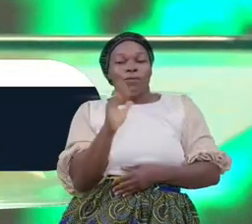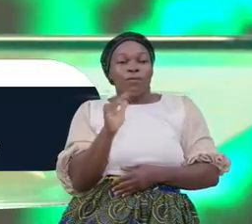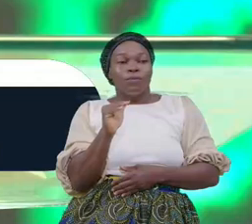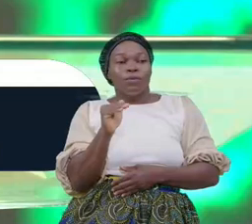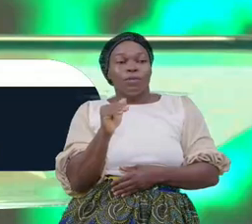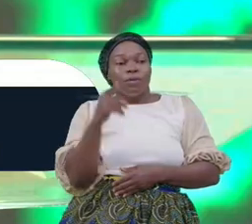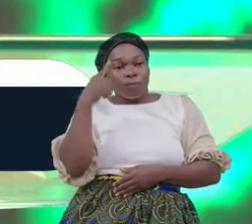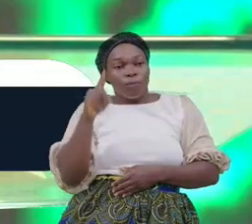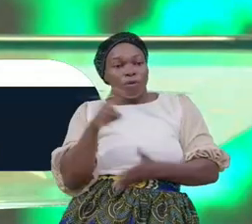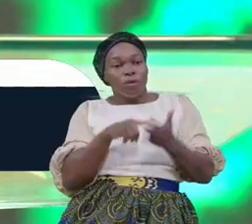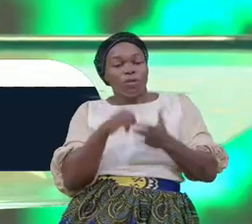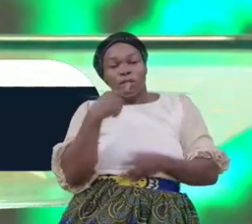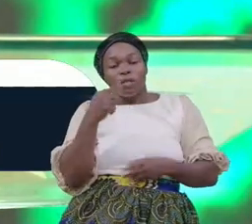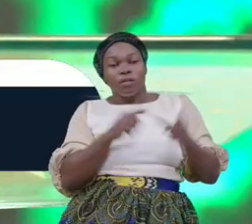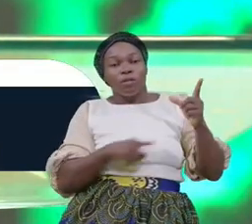15.